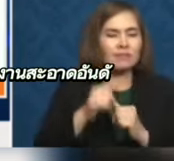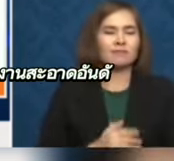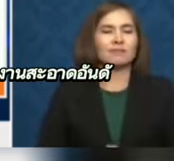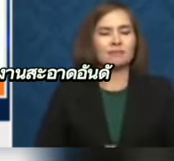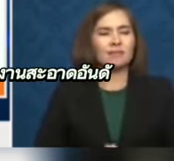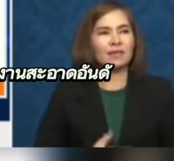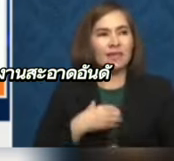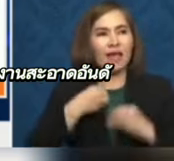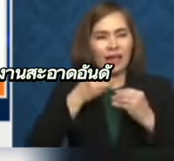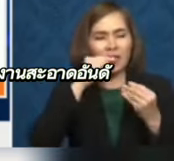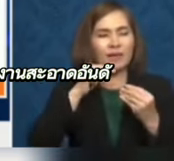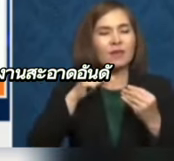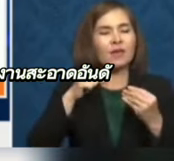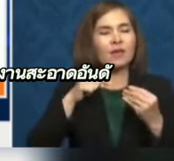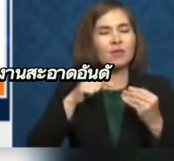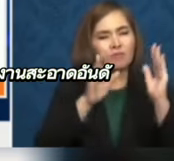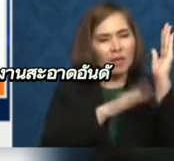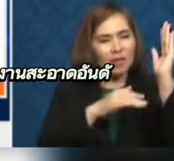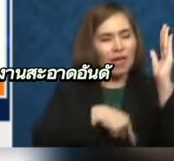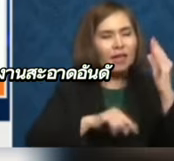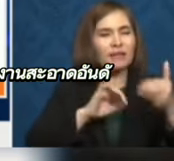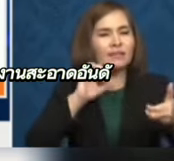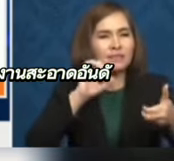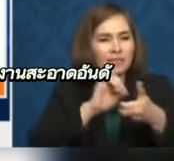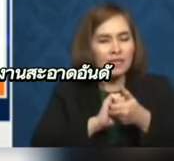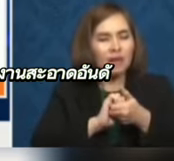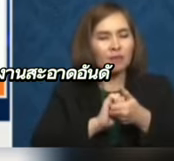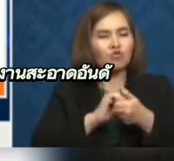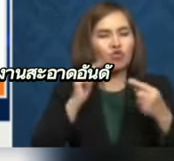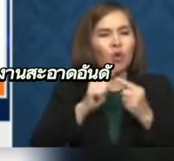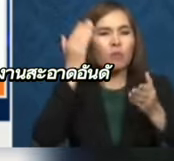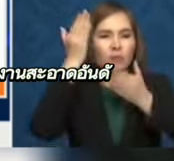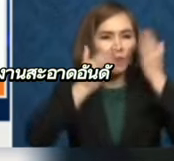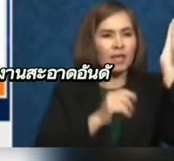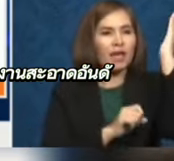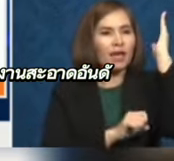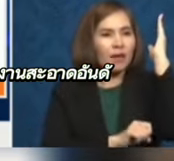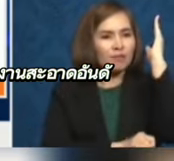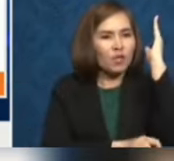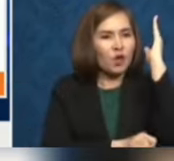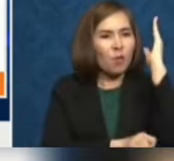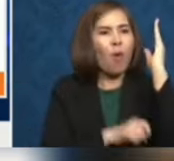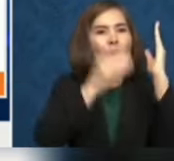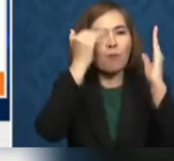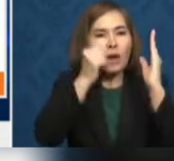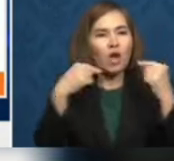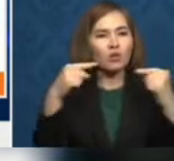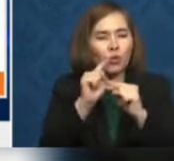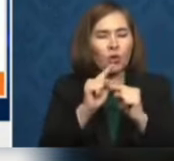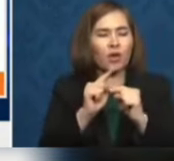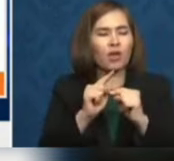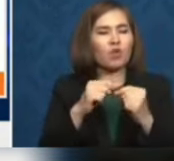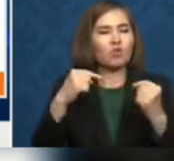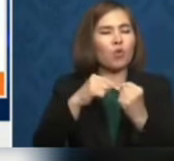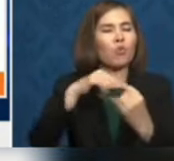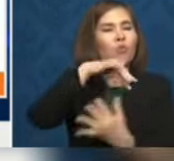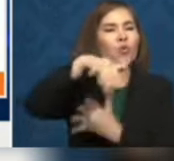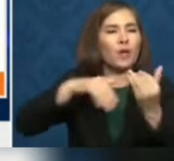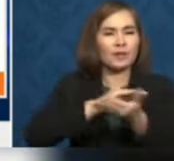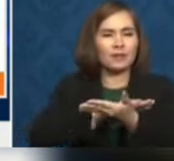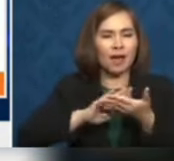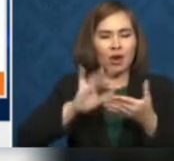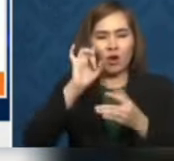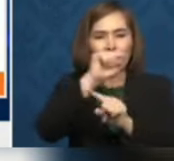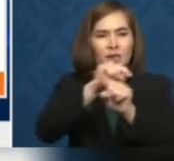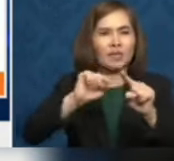จะเชื่อมต่อกับมาเลเซียกับสิงคโปร์ให้เป็นแหล่งพลังงานสะอาดอันดับ 1ของประเทศไทยพลังงานหมุนเวียน 100%ใน